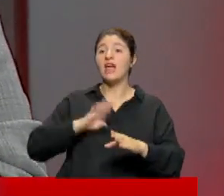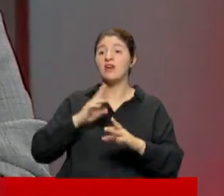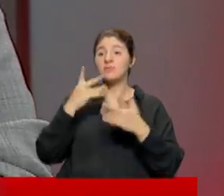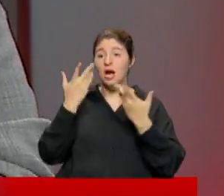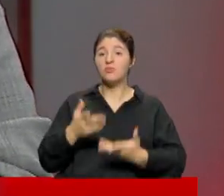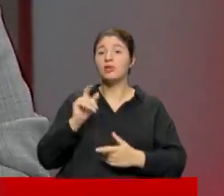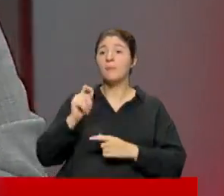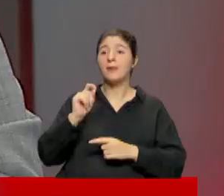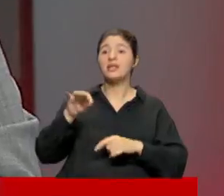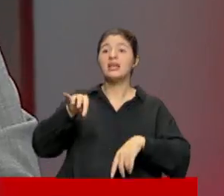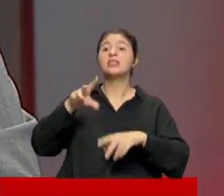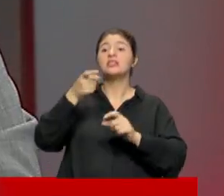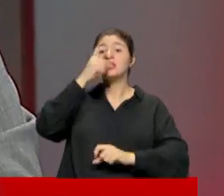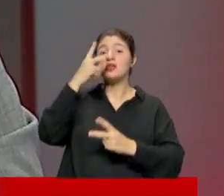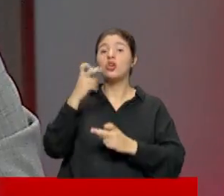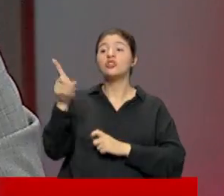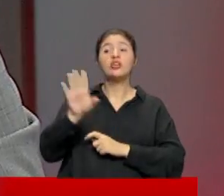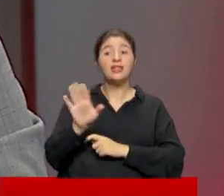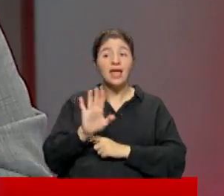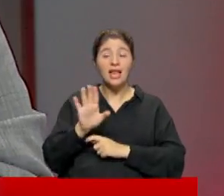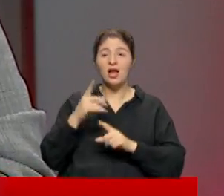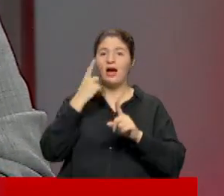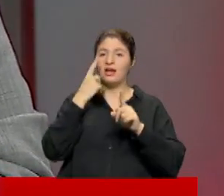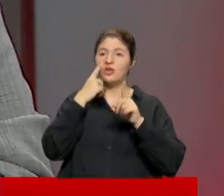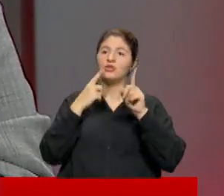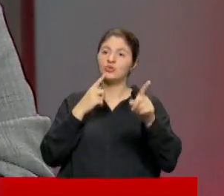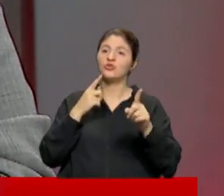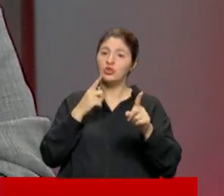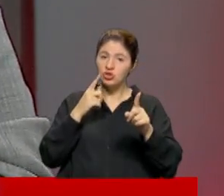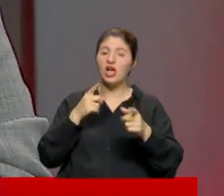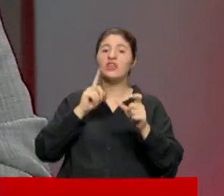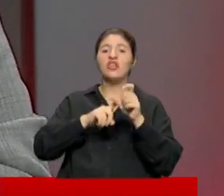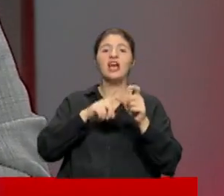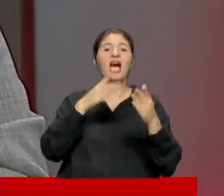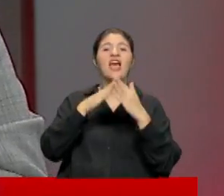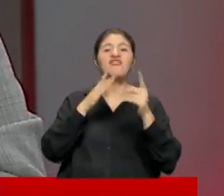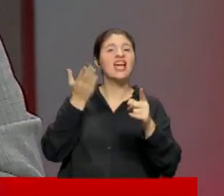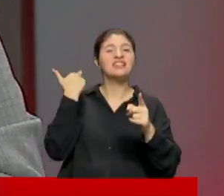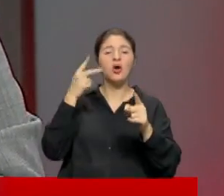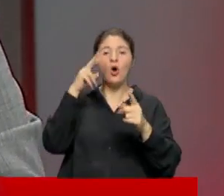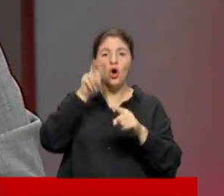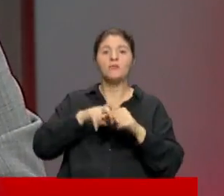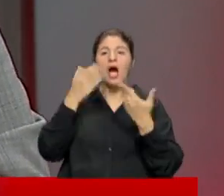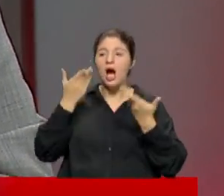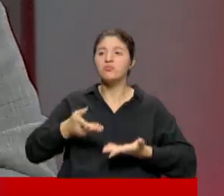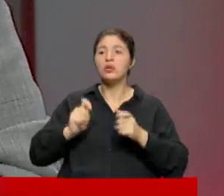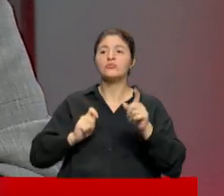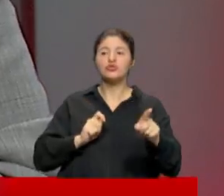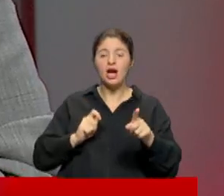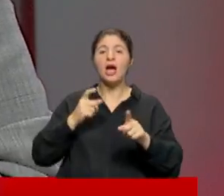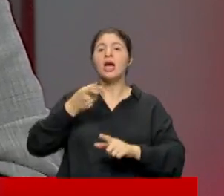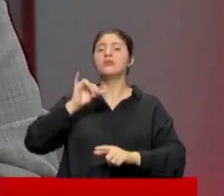kabul eden sarayda oturacak değil Mustafa Kemal Atatürk'ün Çankaya köşkünde oturmayı kabul edecek